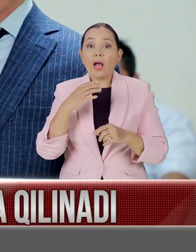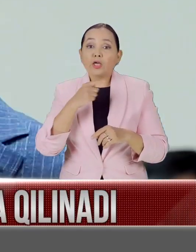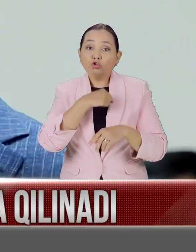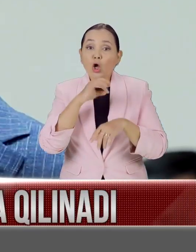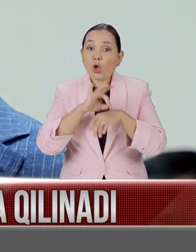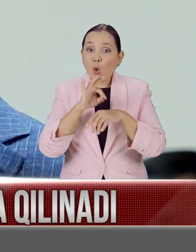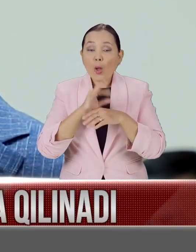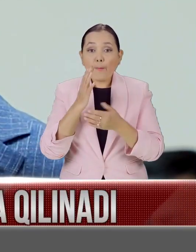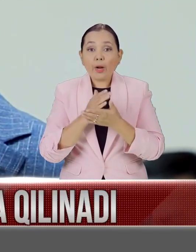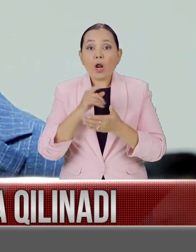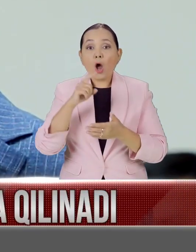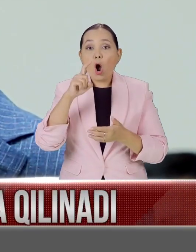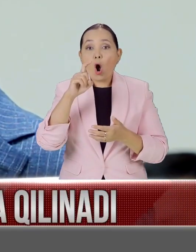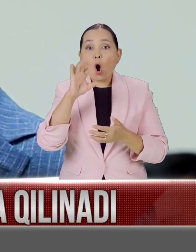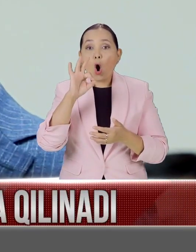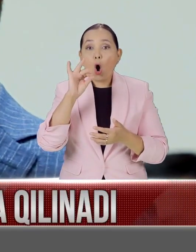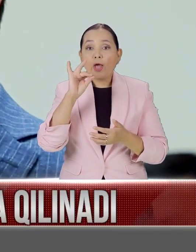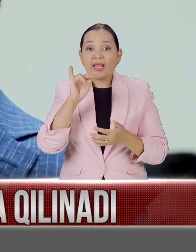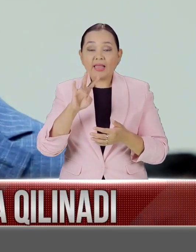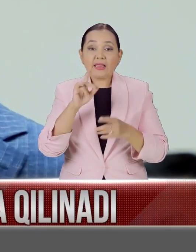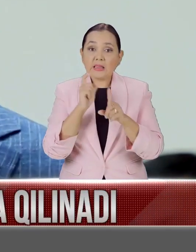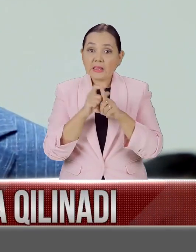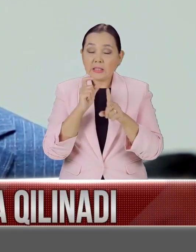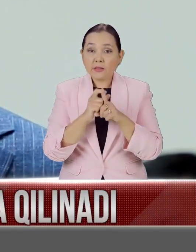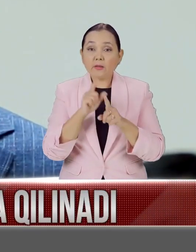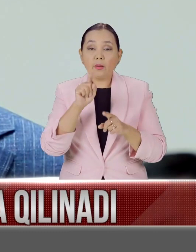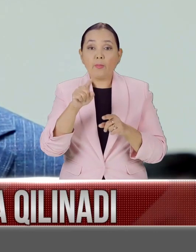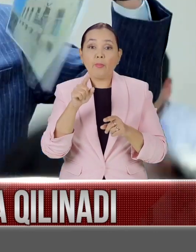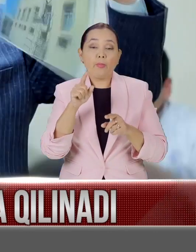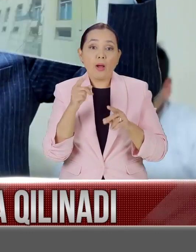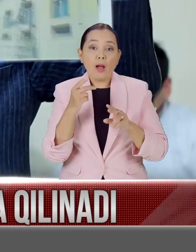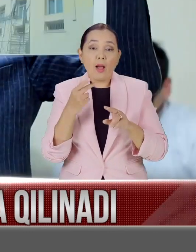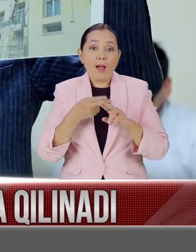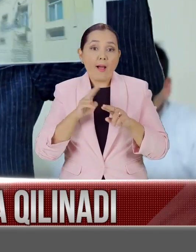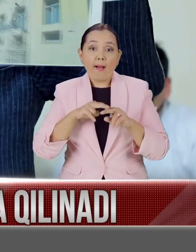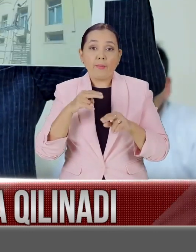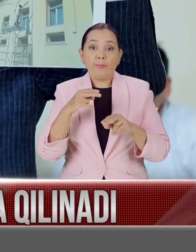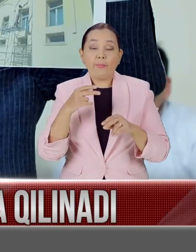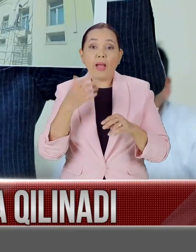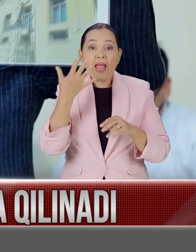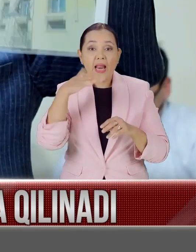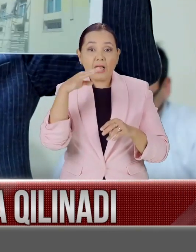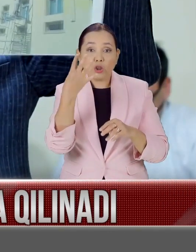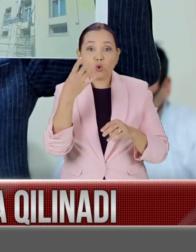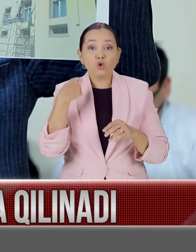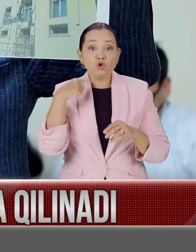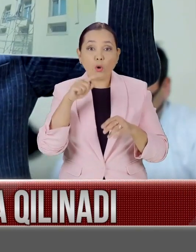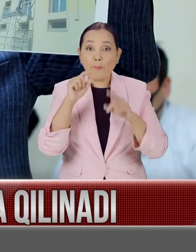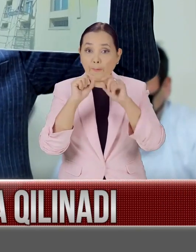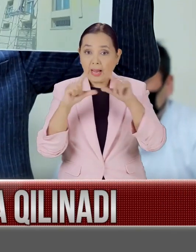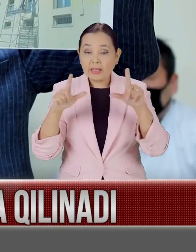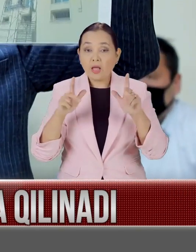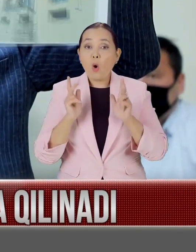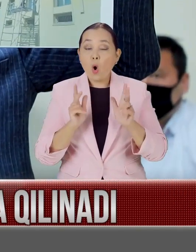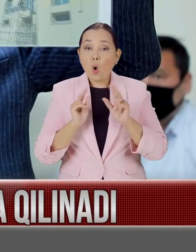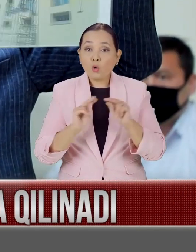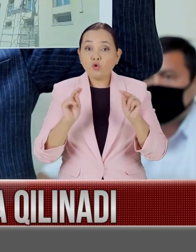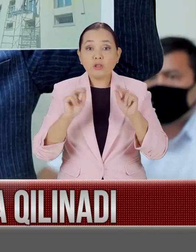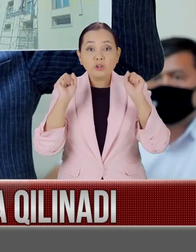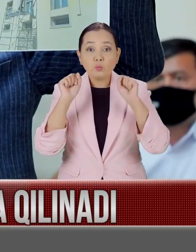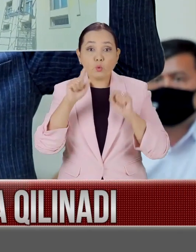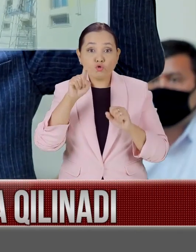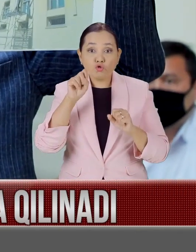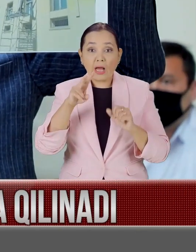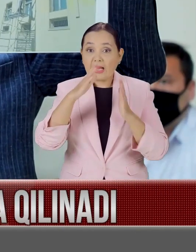jonkuyarlarimiz bor. Ya'ni kim xoinlik qiladigan bo'lsa, mana o'sha xoinlarga qarata aytganman bu gap. 54-chi maktab adashmasam, Bog'dod tumanidagi o'qituvchi mana